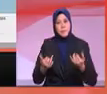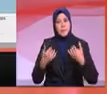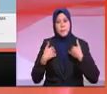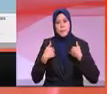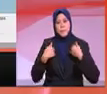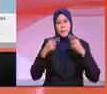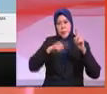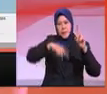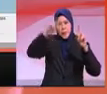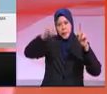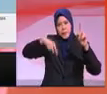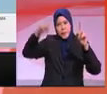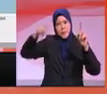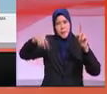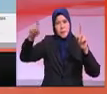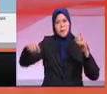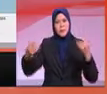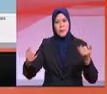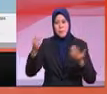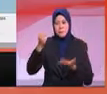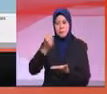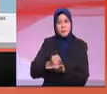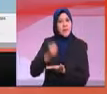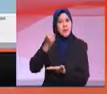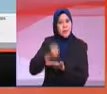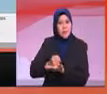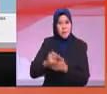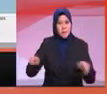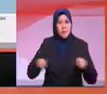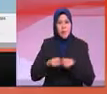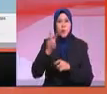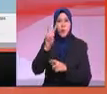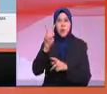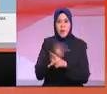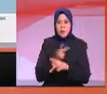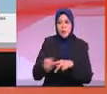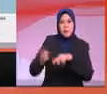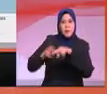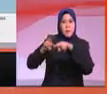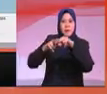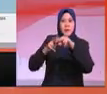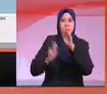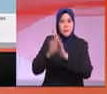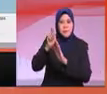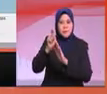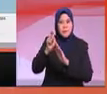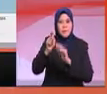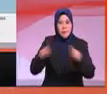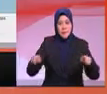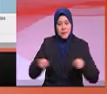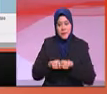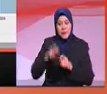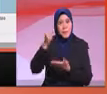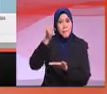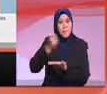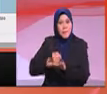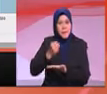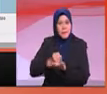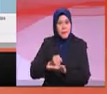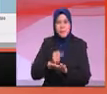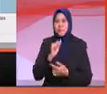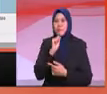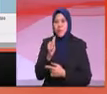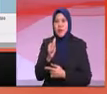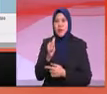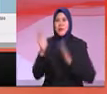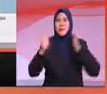lonjakan kes iaitu di depo tahanan immigration. Ada 2 kali lonjakan kes kat situ, dan ini adalah bukan warga